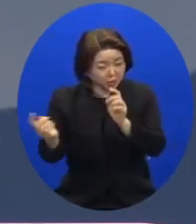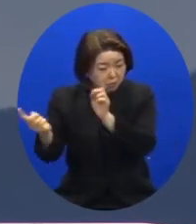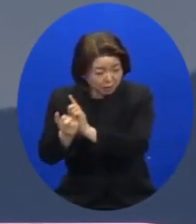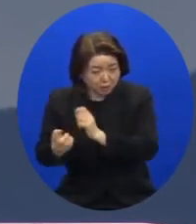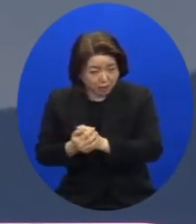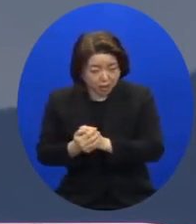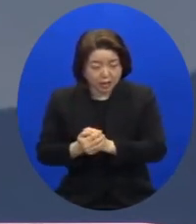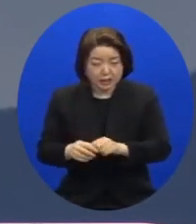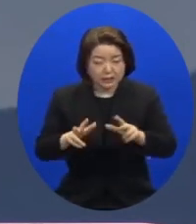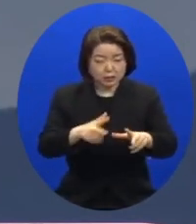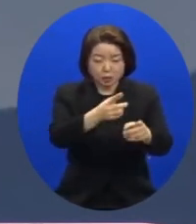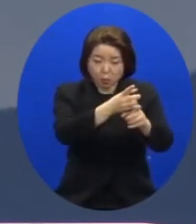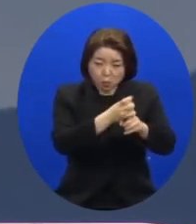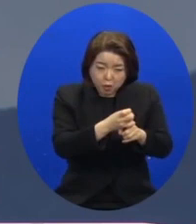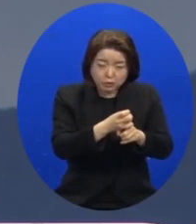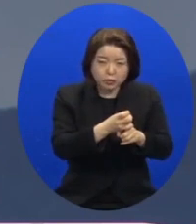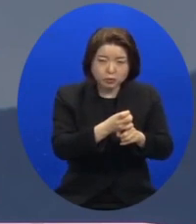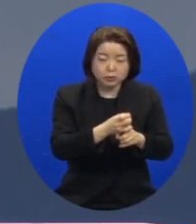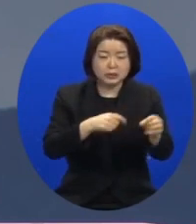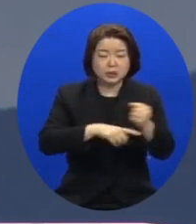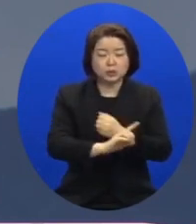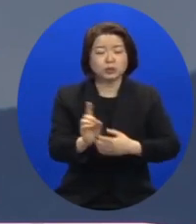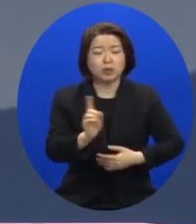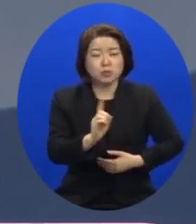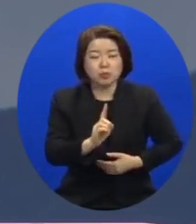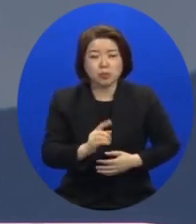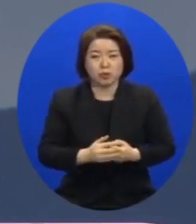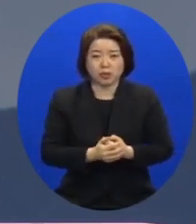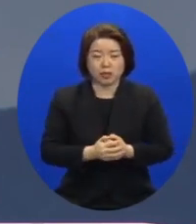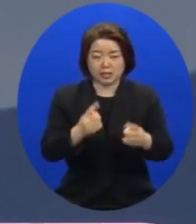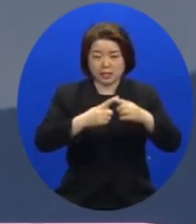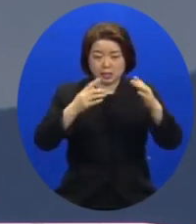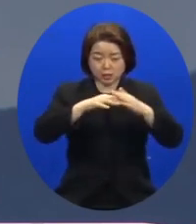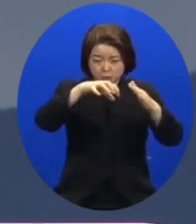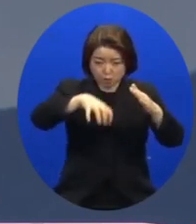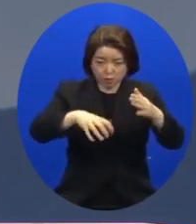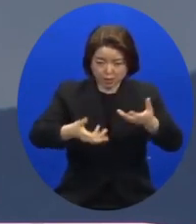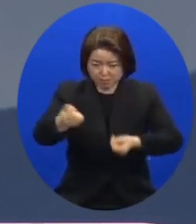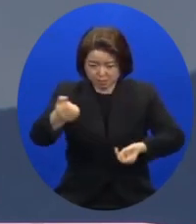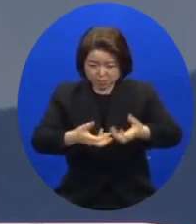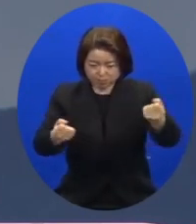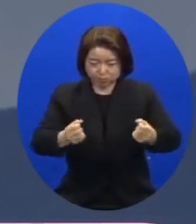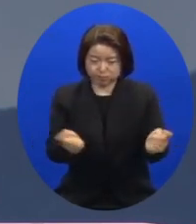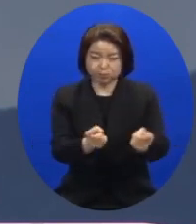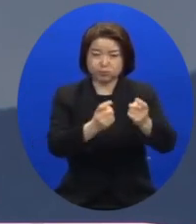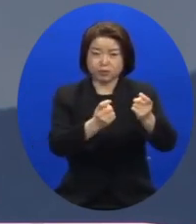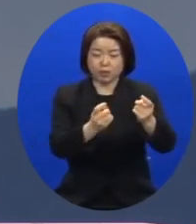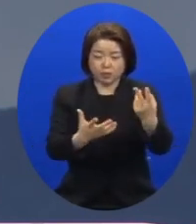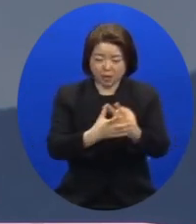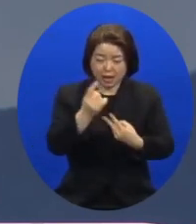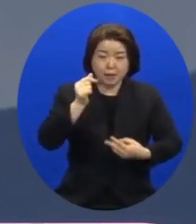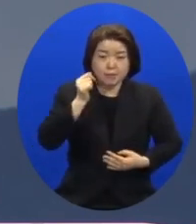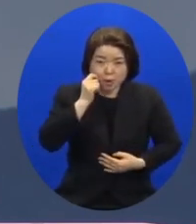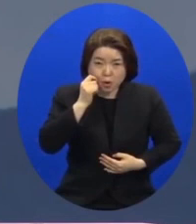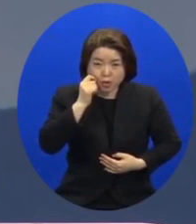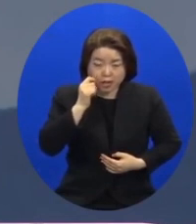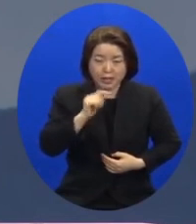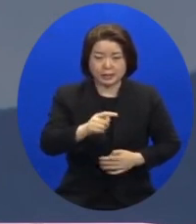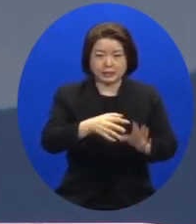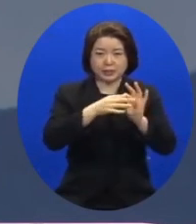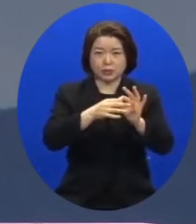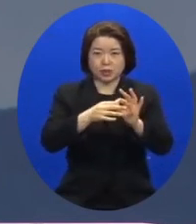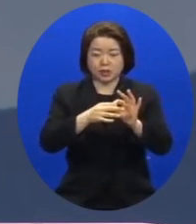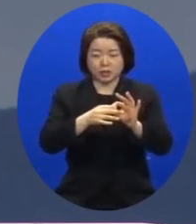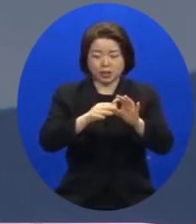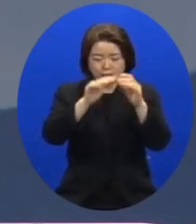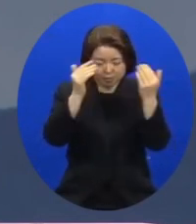아직도 온수 맺고 살 이유가 뭡니까 교회안의 분란이 있고 다툼이 있고 1 되지 못했던 관계가 다